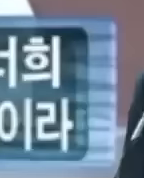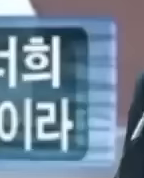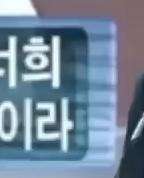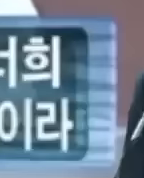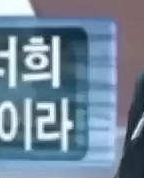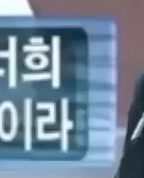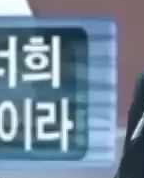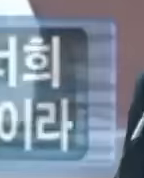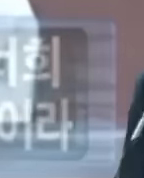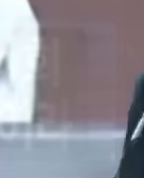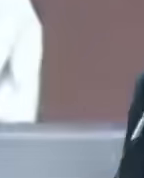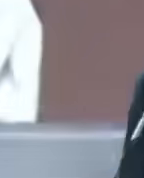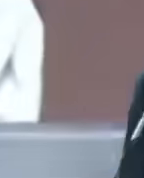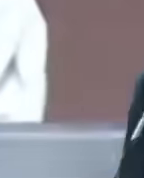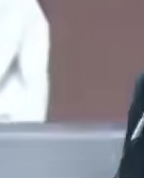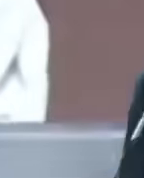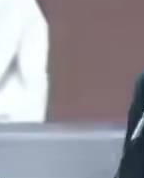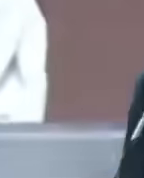알미라. 아멘.